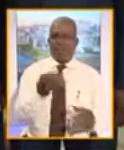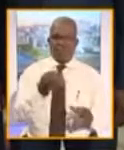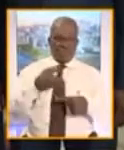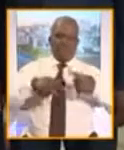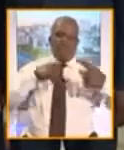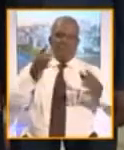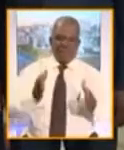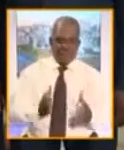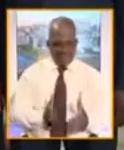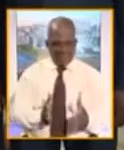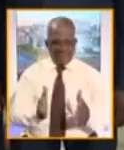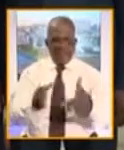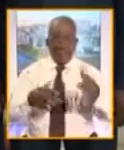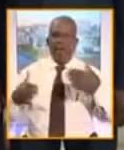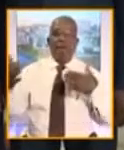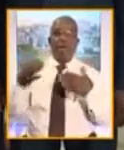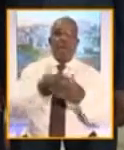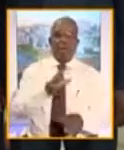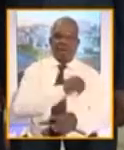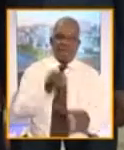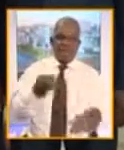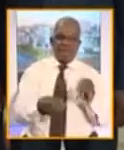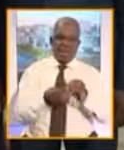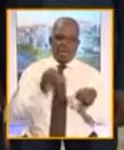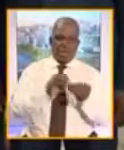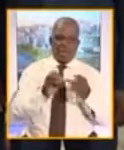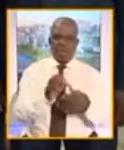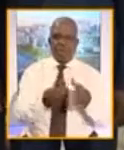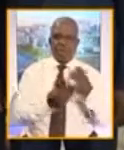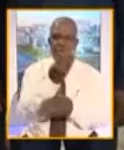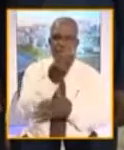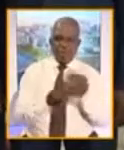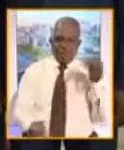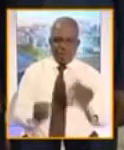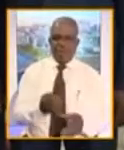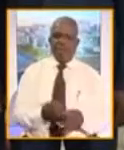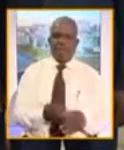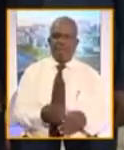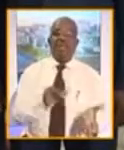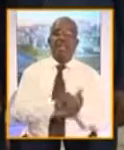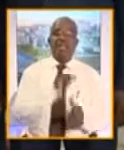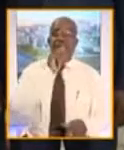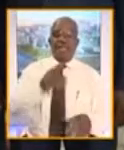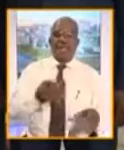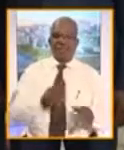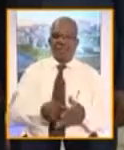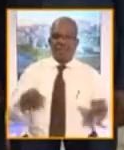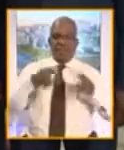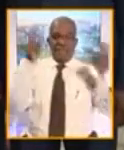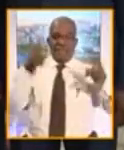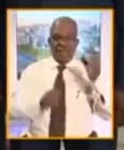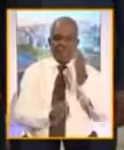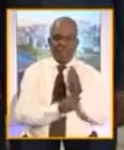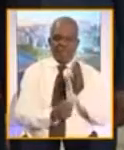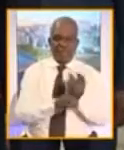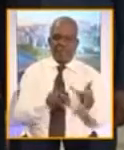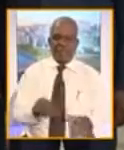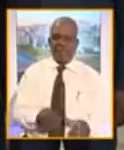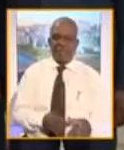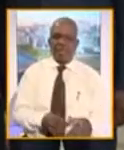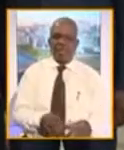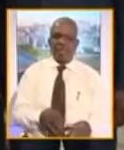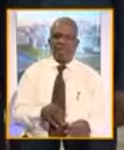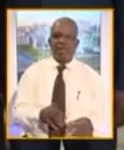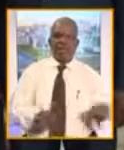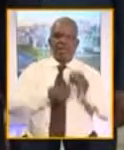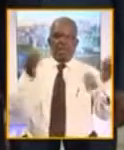le norme du déficit régional de l'UMOA de 3% du PIB en 2019. L'équipe et